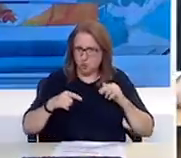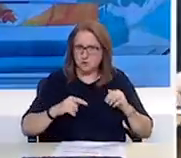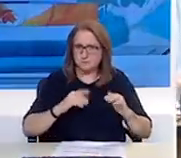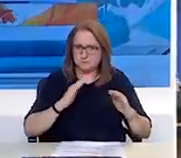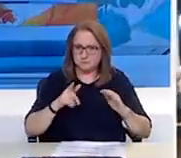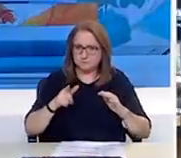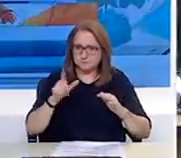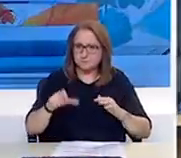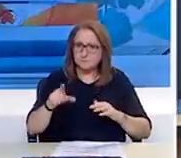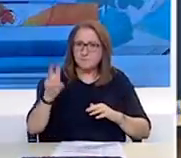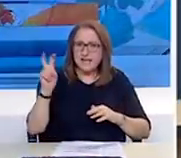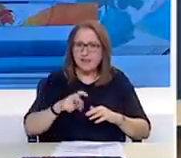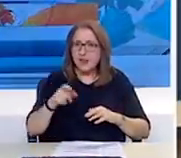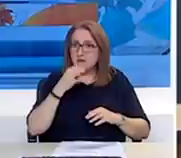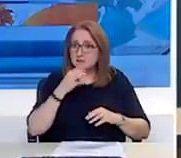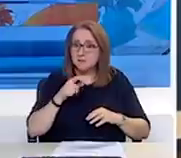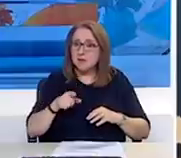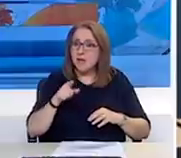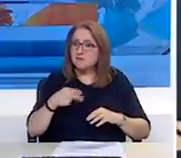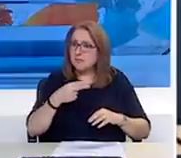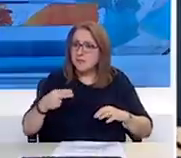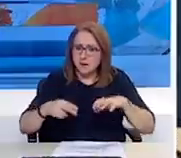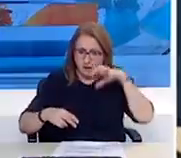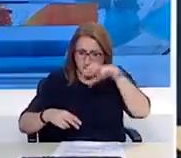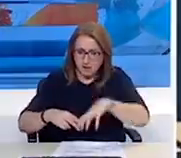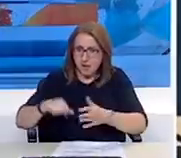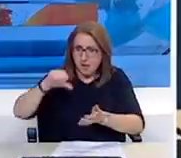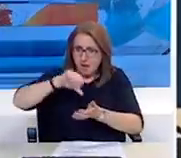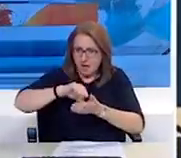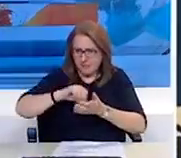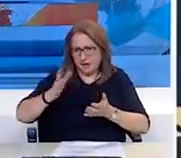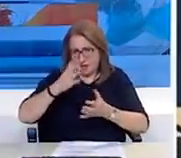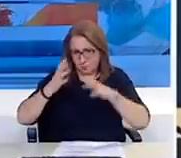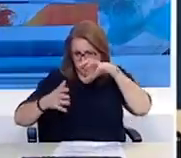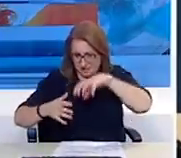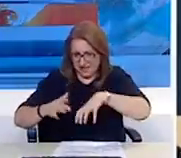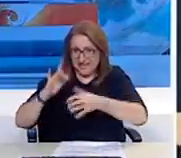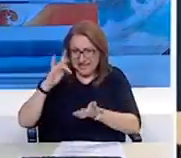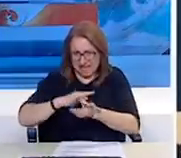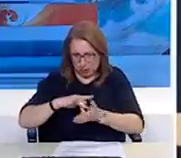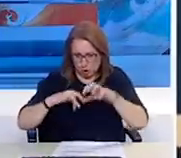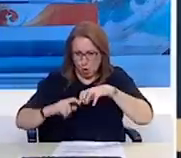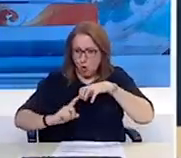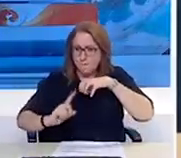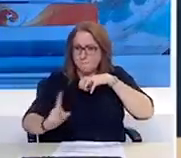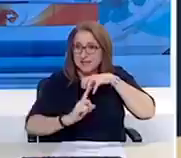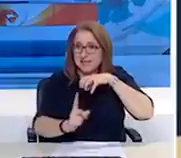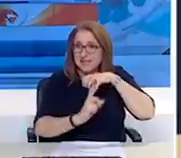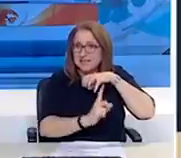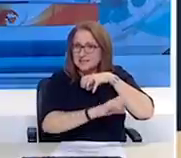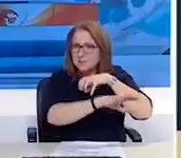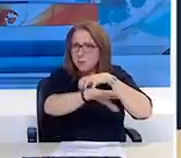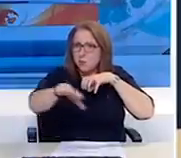νομού ή περιφερειακής ενότητας, ισχύουν αυτά τα οποία έχουμε αναφέρει από την πρώτη στιγμή που κάναμε τις σχετικές ανακοινώσεις με τους